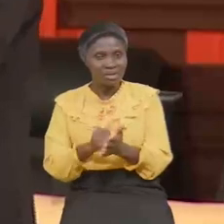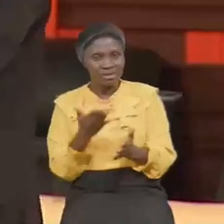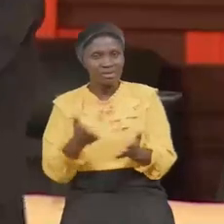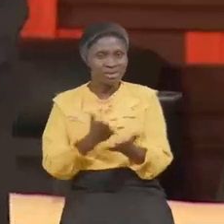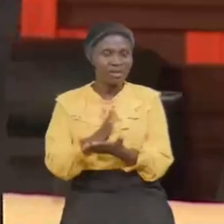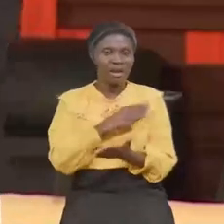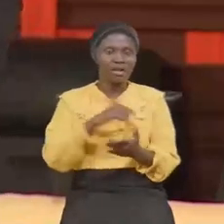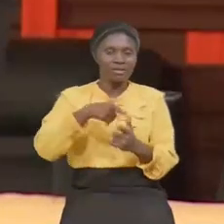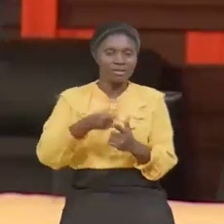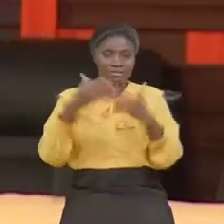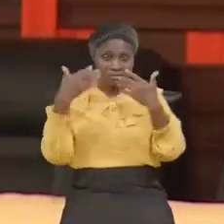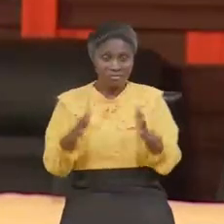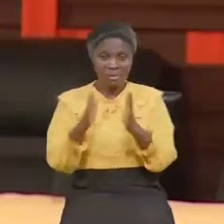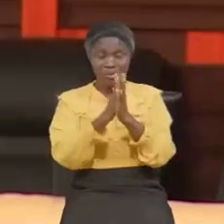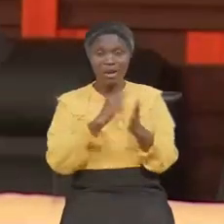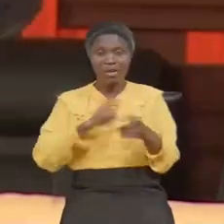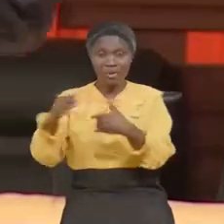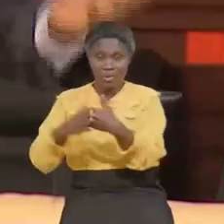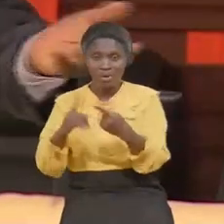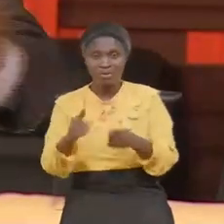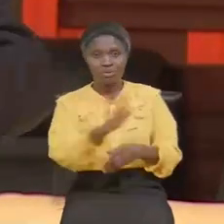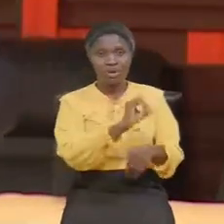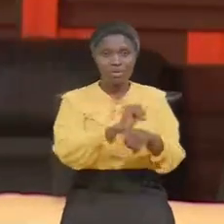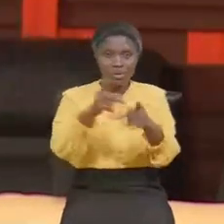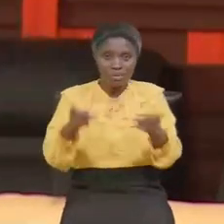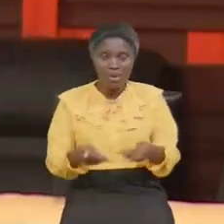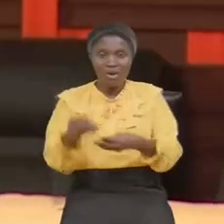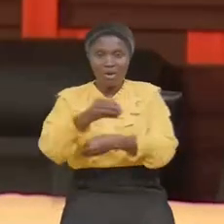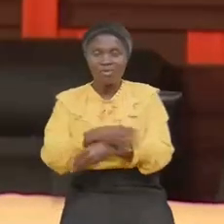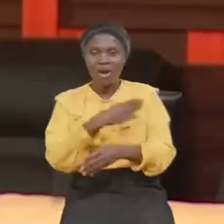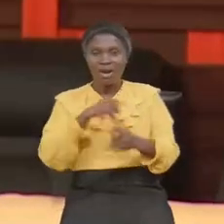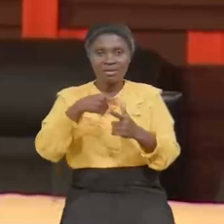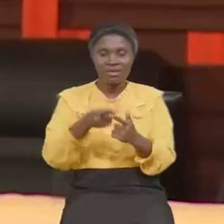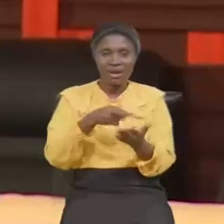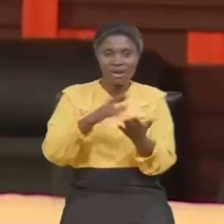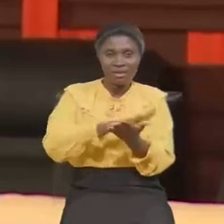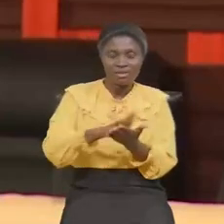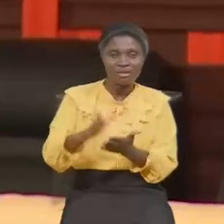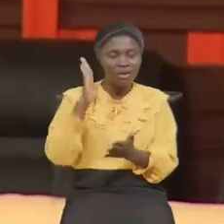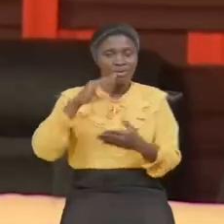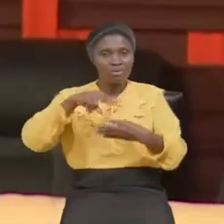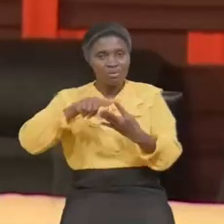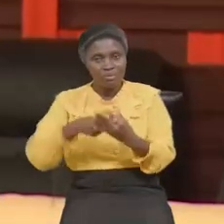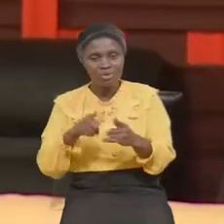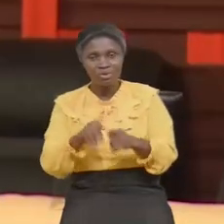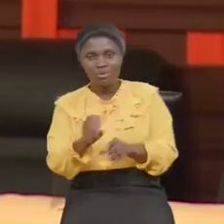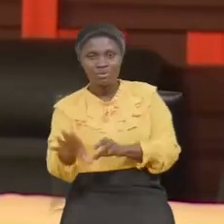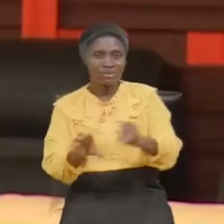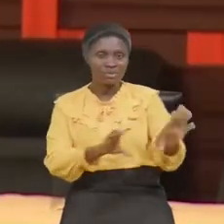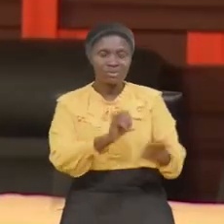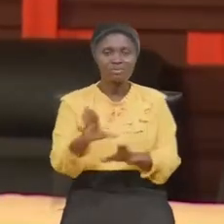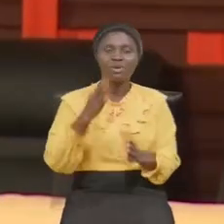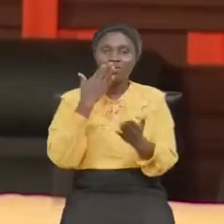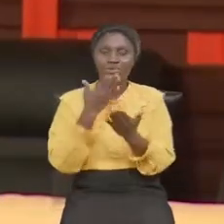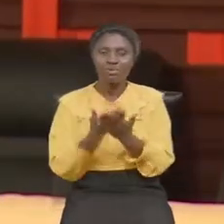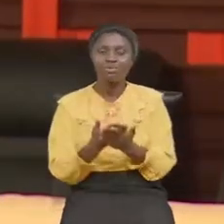dans leur bureau. Partout, la justice se répandait et le bon évangile du Seigneur se répandait dans la vie des